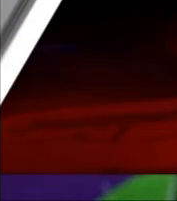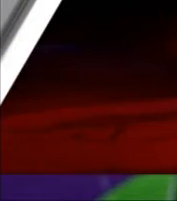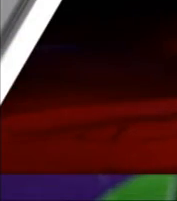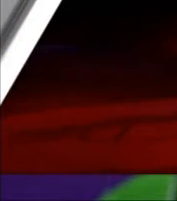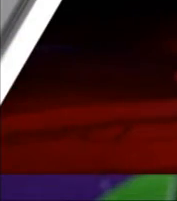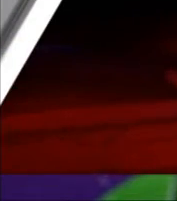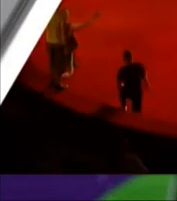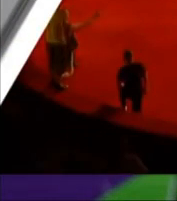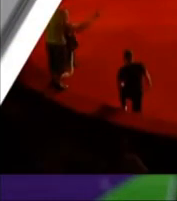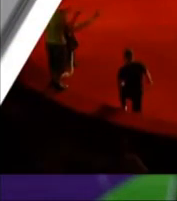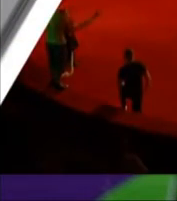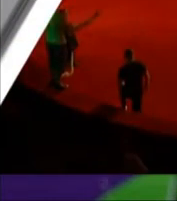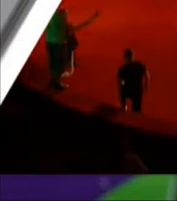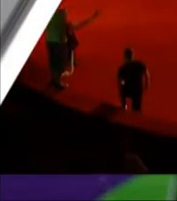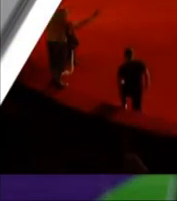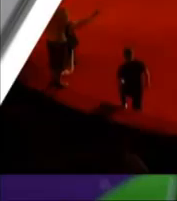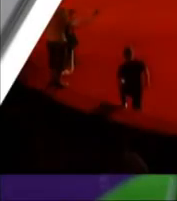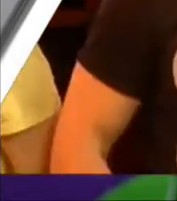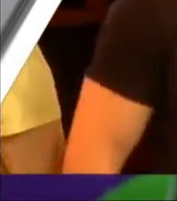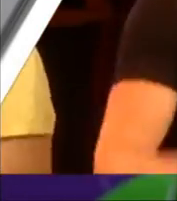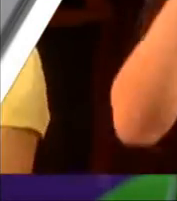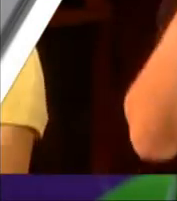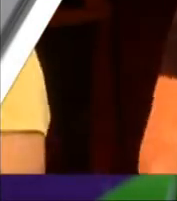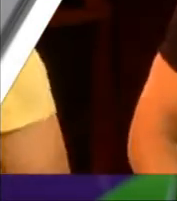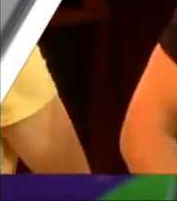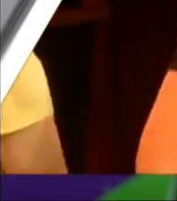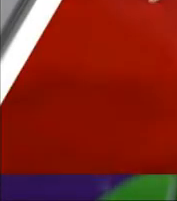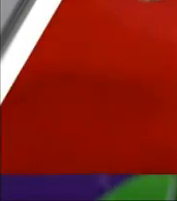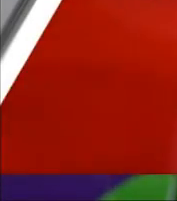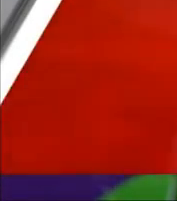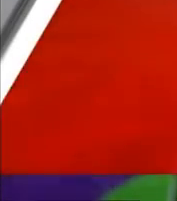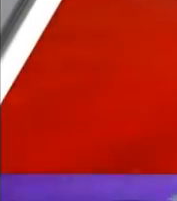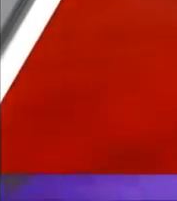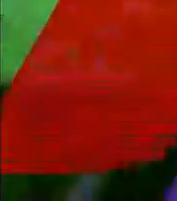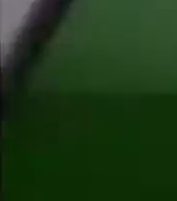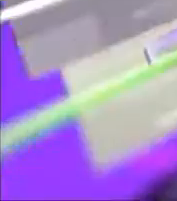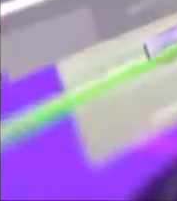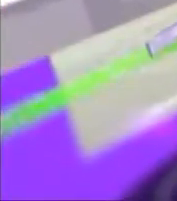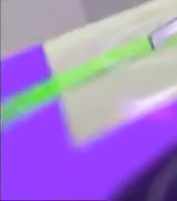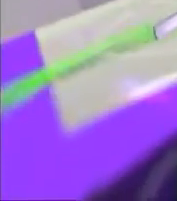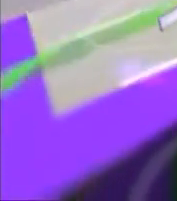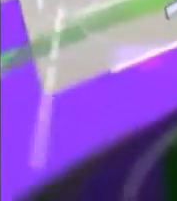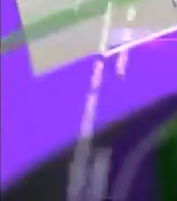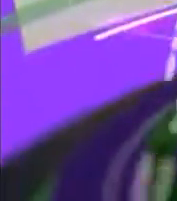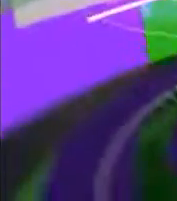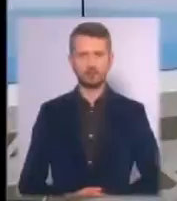Виклик традиціям. Національний цирк завтра презентує нову програму. Чим подивують глядача?